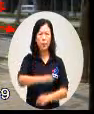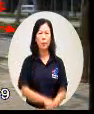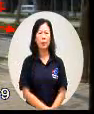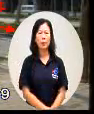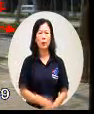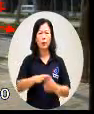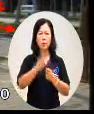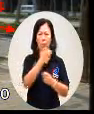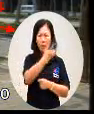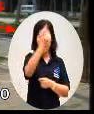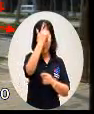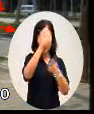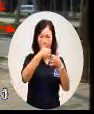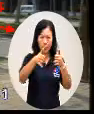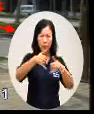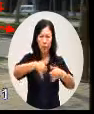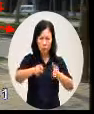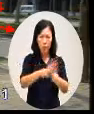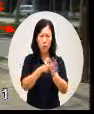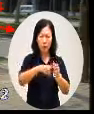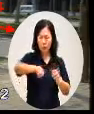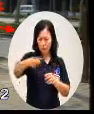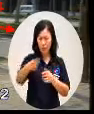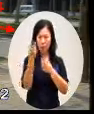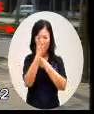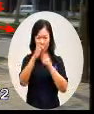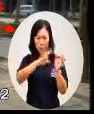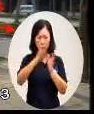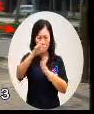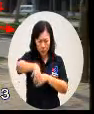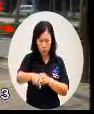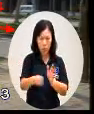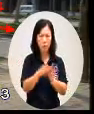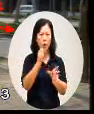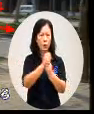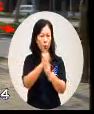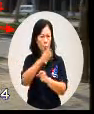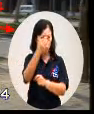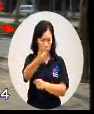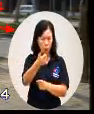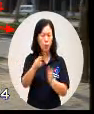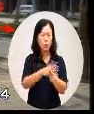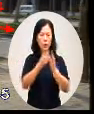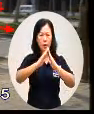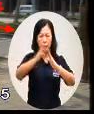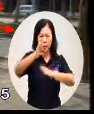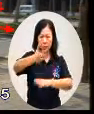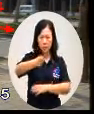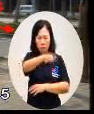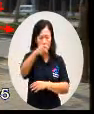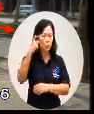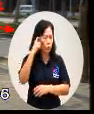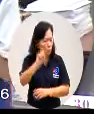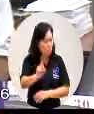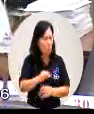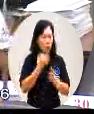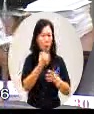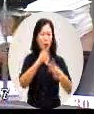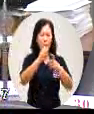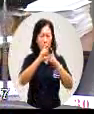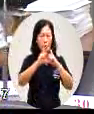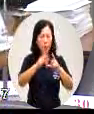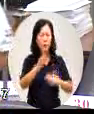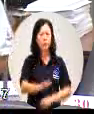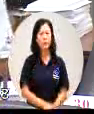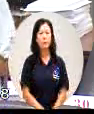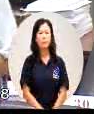是德民路，经过啊，这监理处，啊，哪一档个作者呢？哦，叫市长，你要看看啊，请市长回应一下哈。 哎，